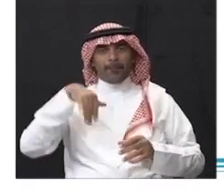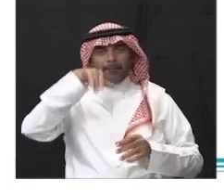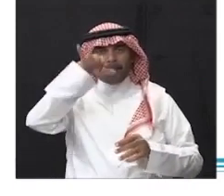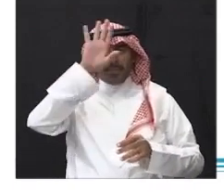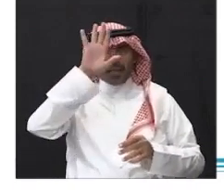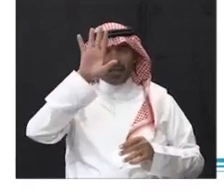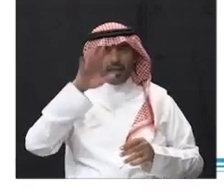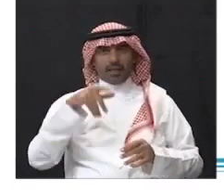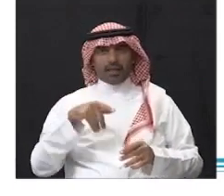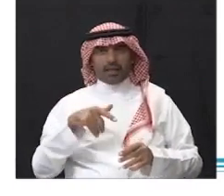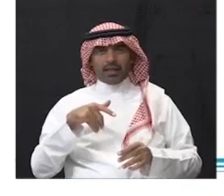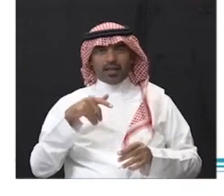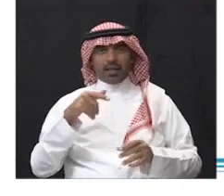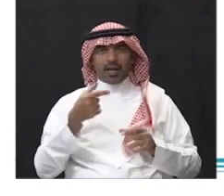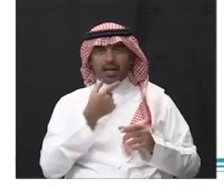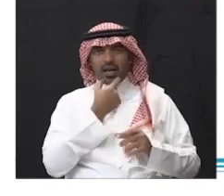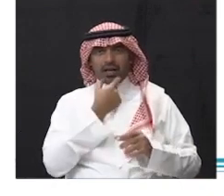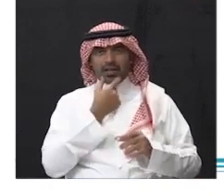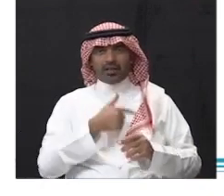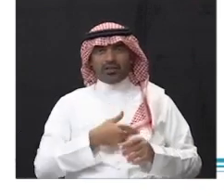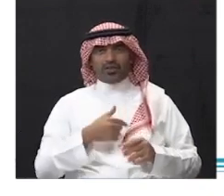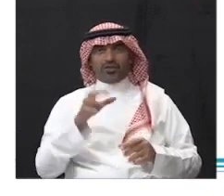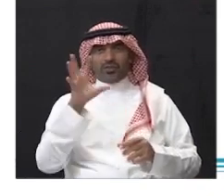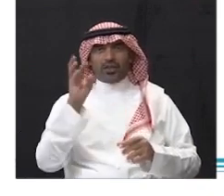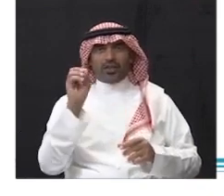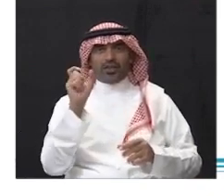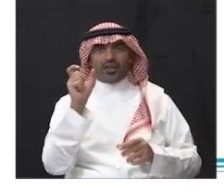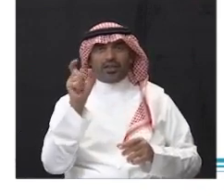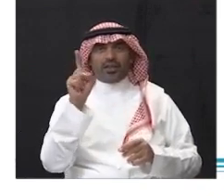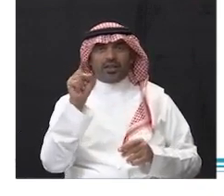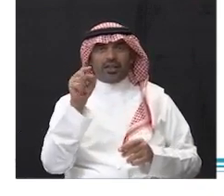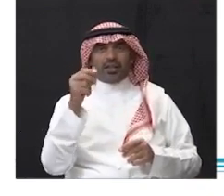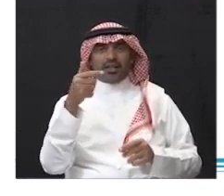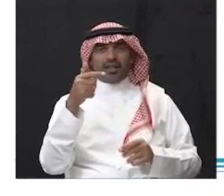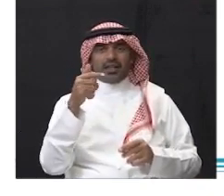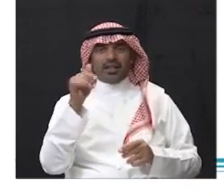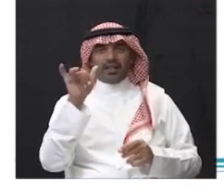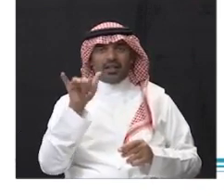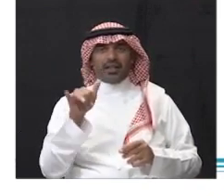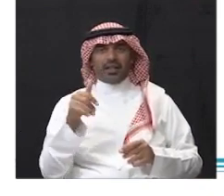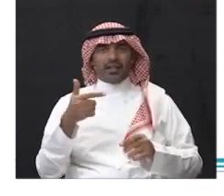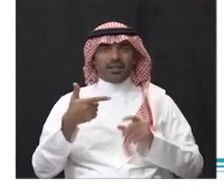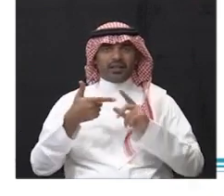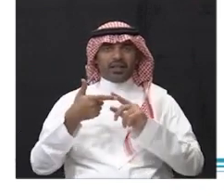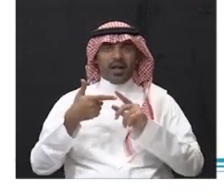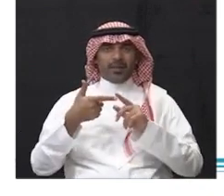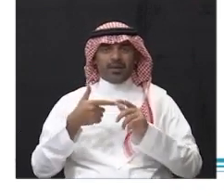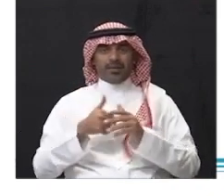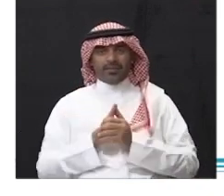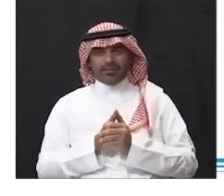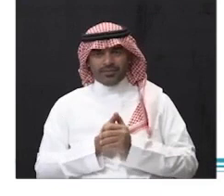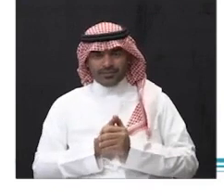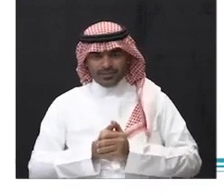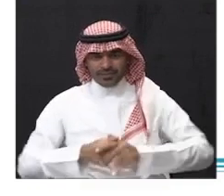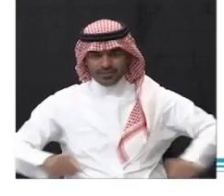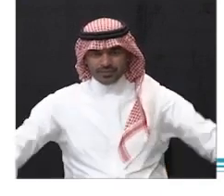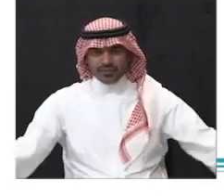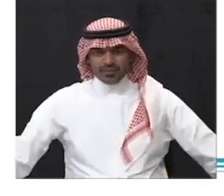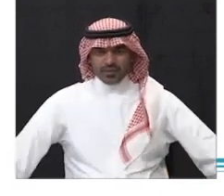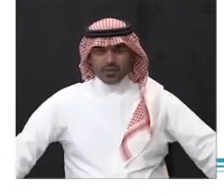جون كابوت في رحلات استكشافية، فأبحر من أوروبا وعبر المحيط